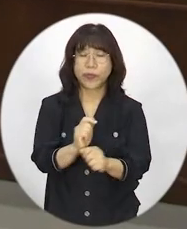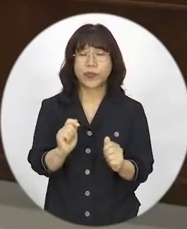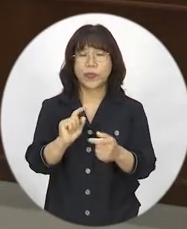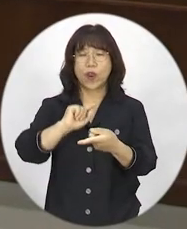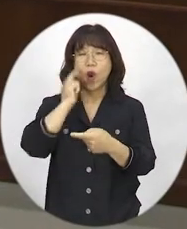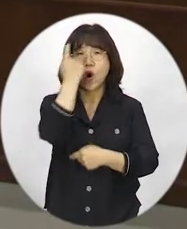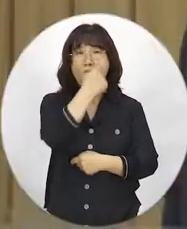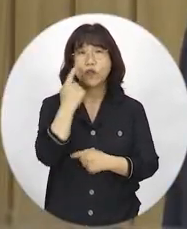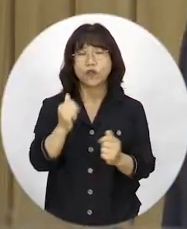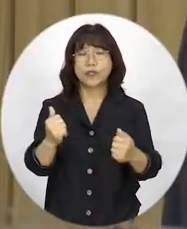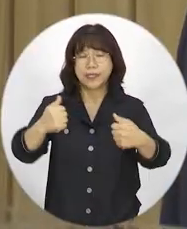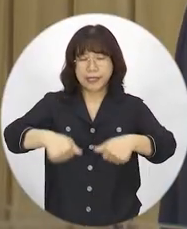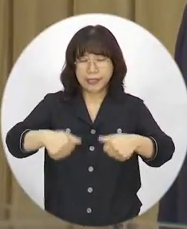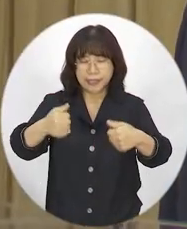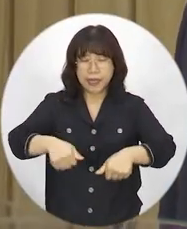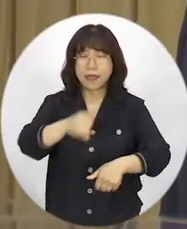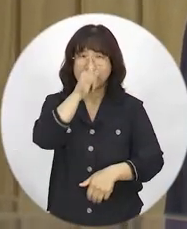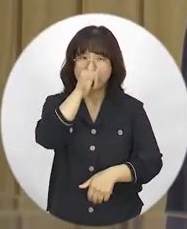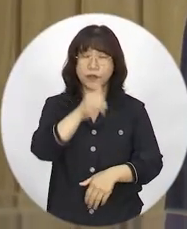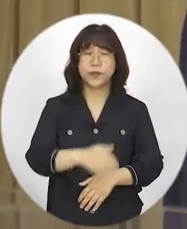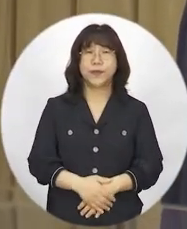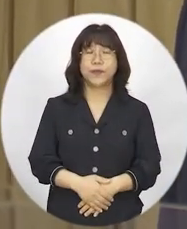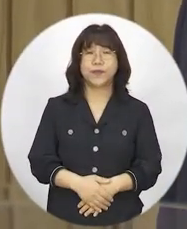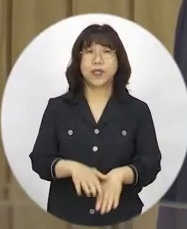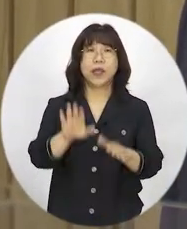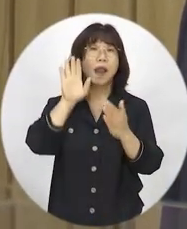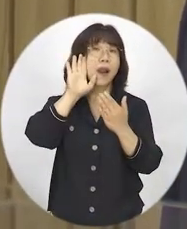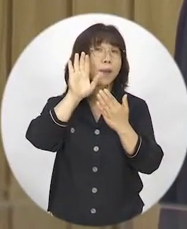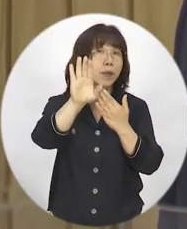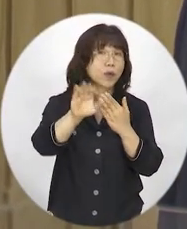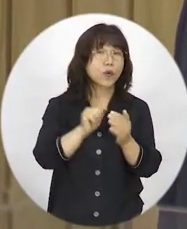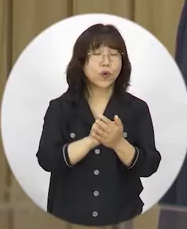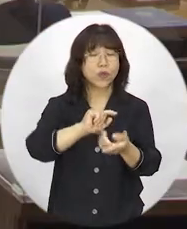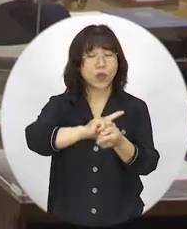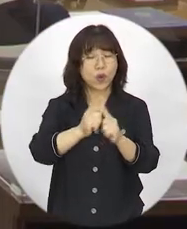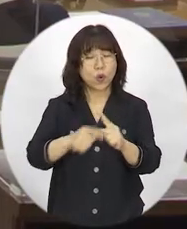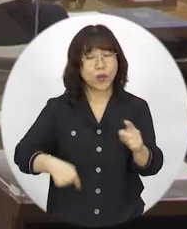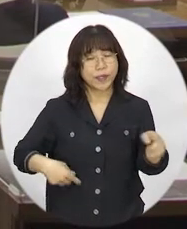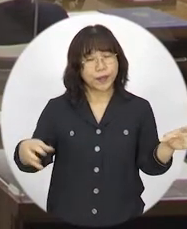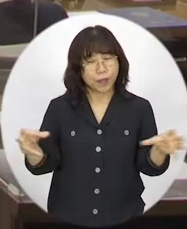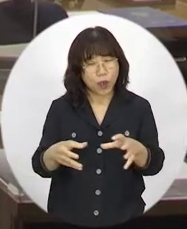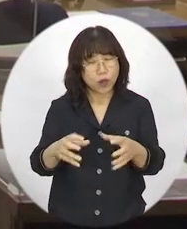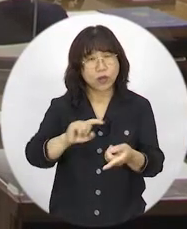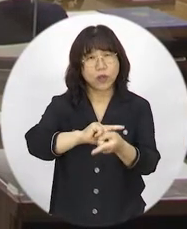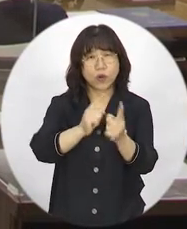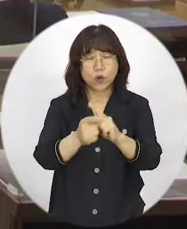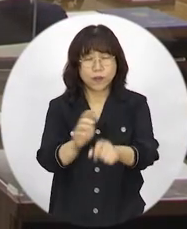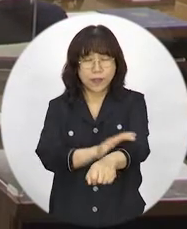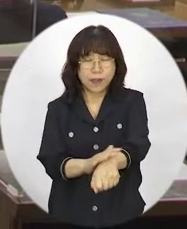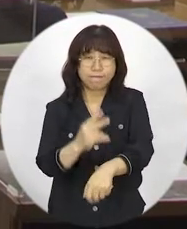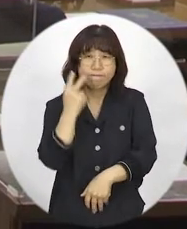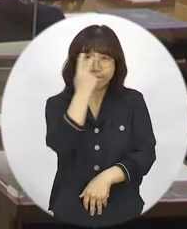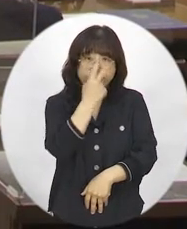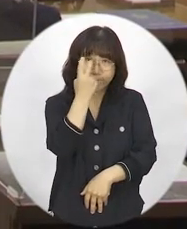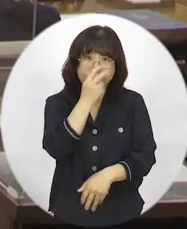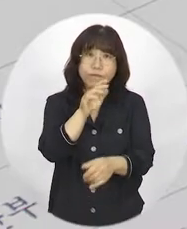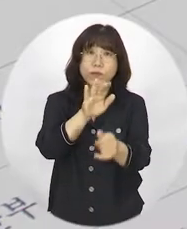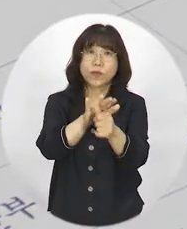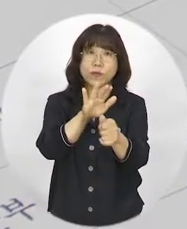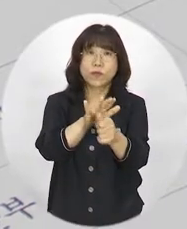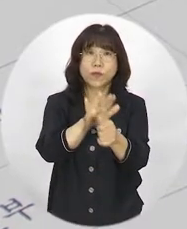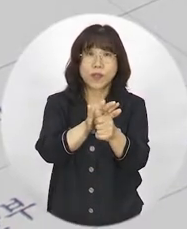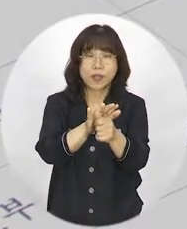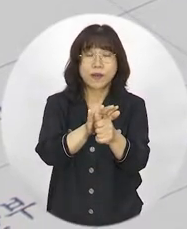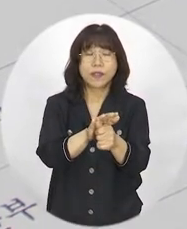본격적인 활동에 들어간 제9대 서울특별시 강서구의회는 앞으로 집행부와의 협력은 물론 견제와 감시의 역할도